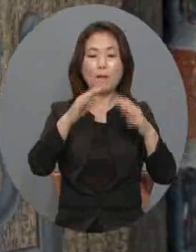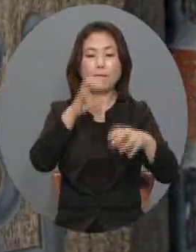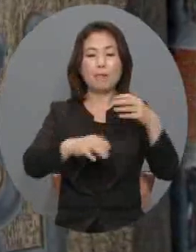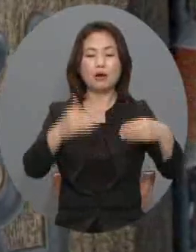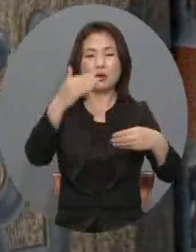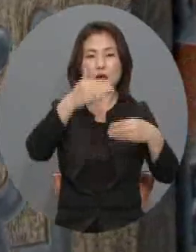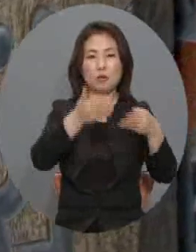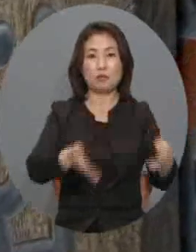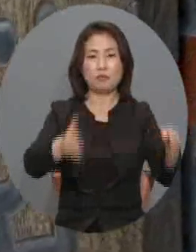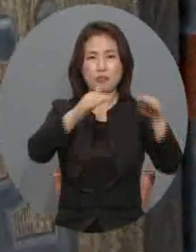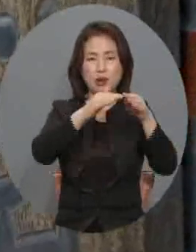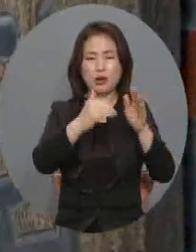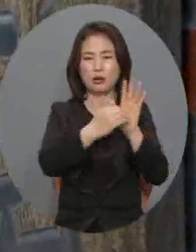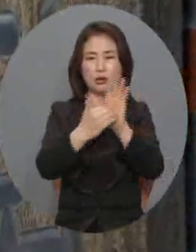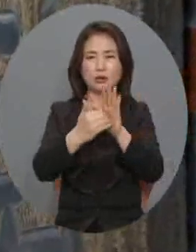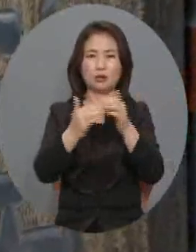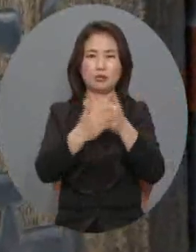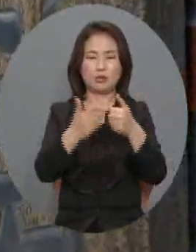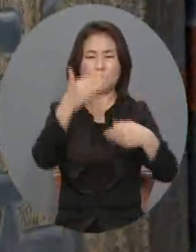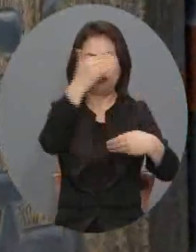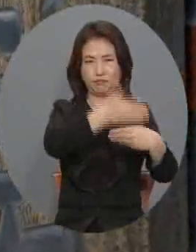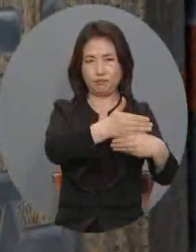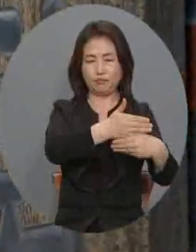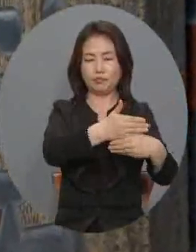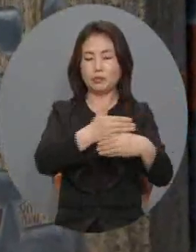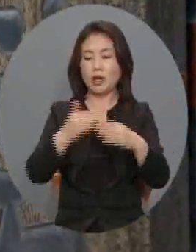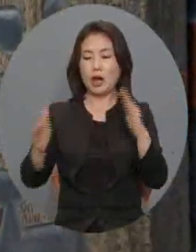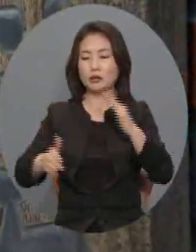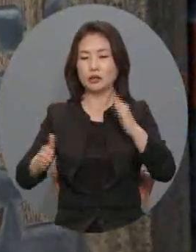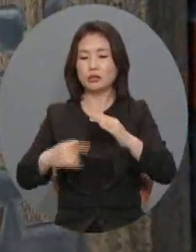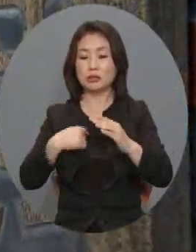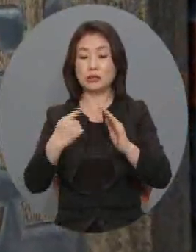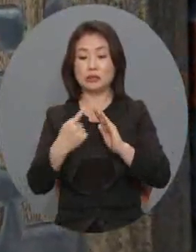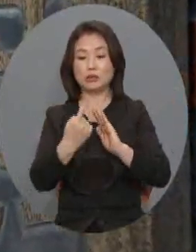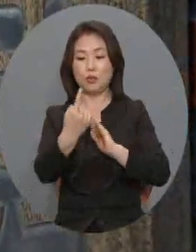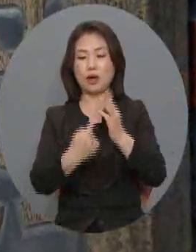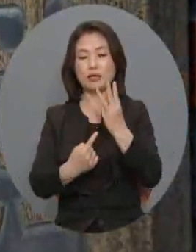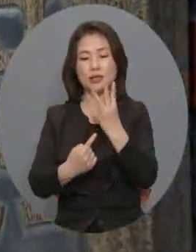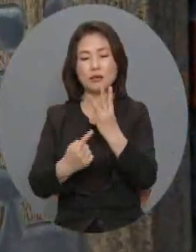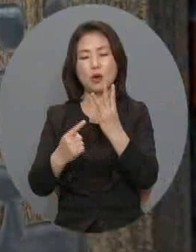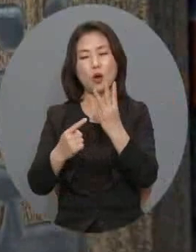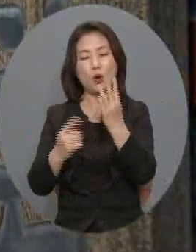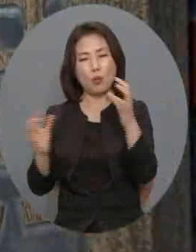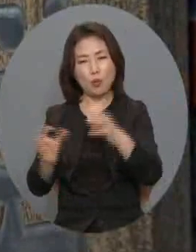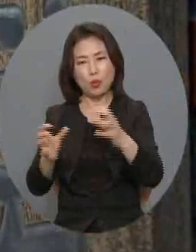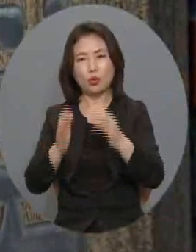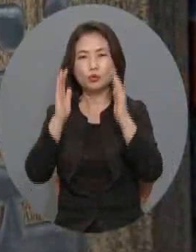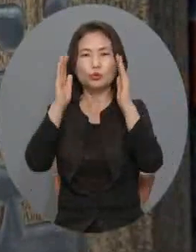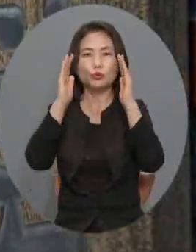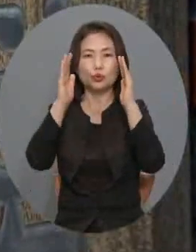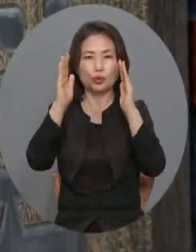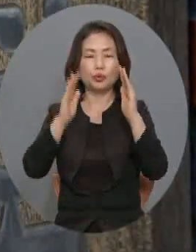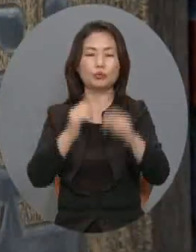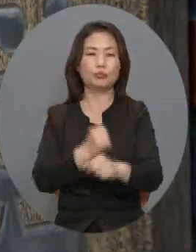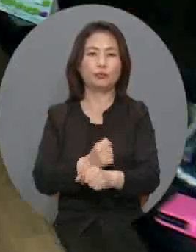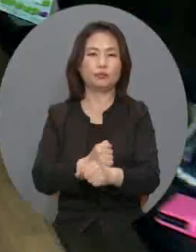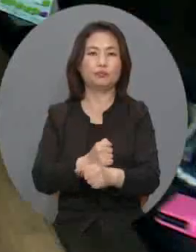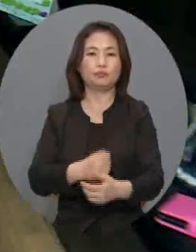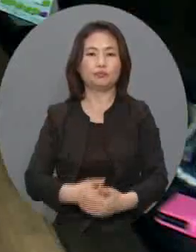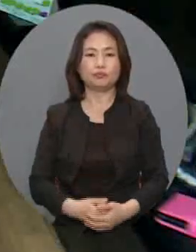경로당은 방역을 위해 문을 닫은 상황입니다. 학생들은 본인 집에서 3명씩 모여 수업을 들을 수밖에 없는